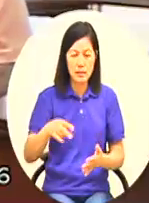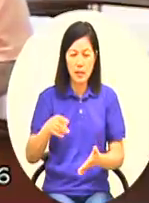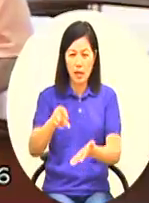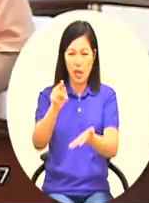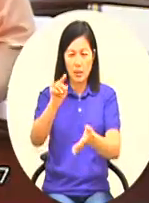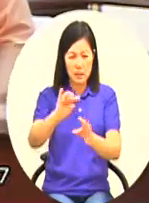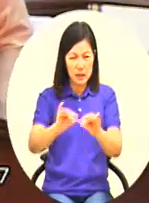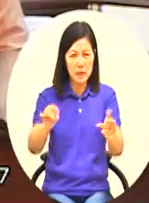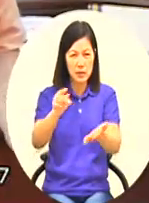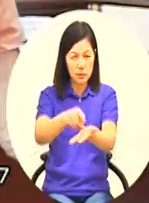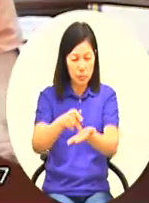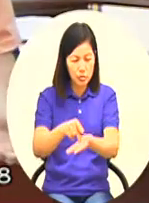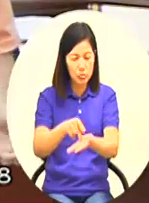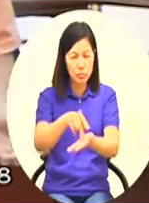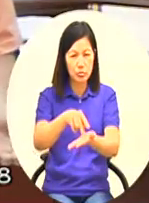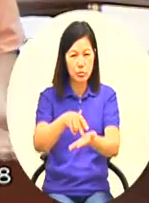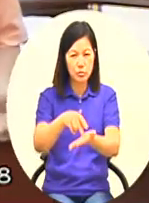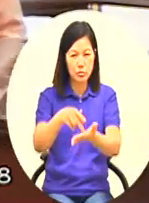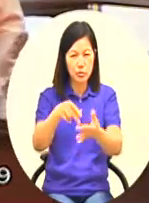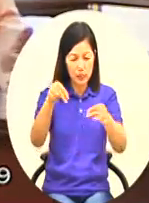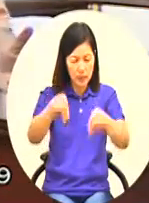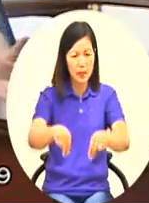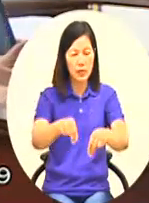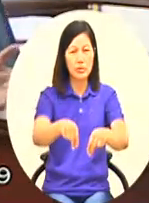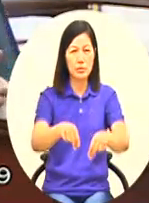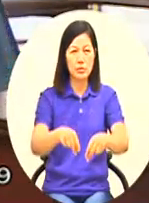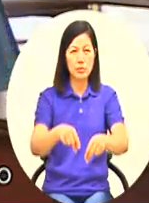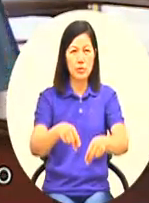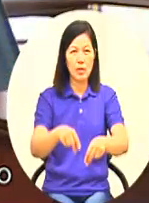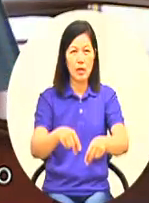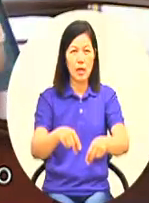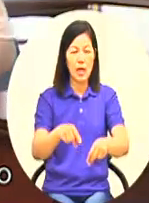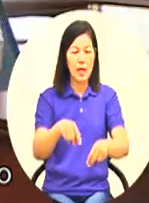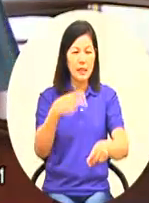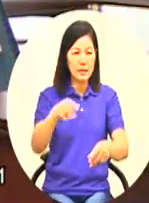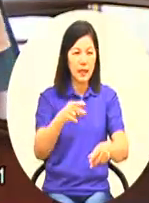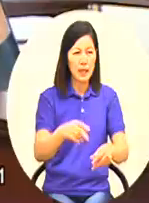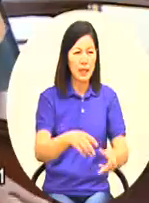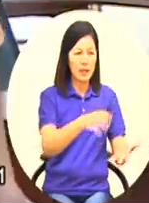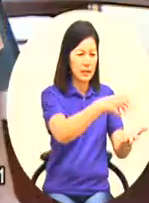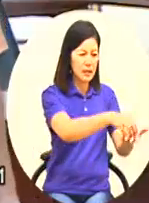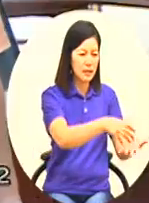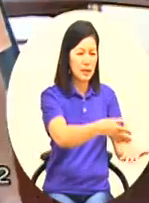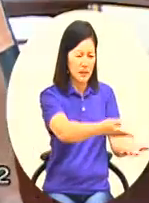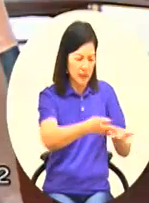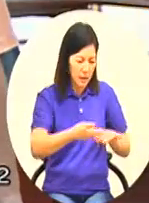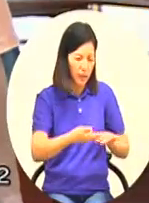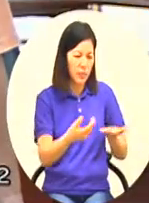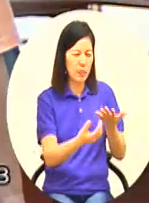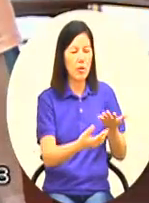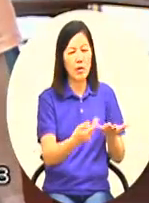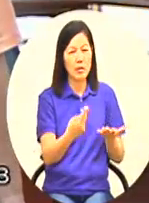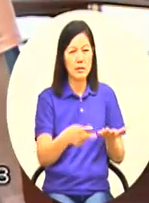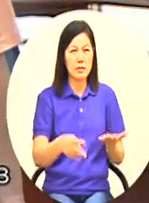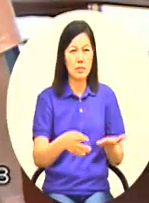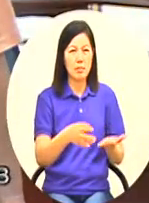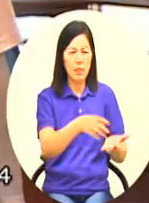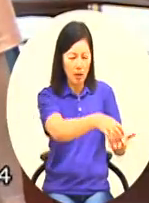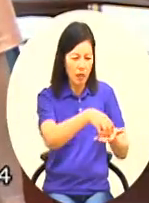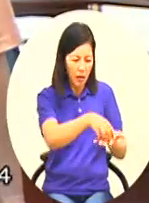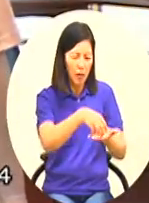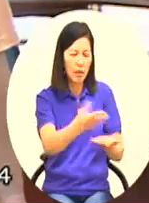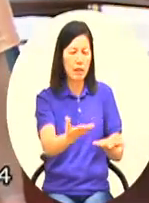对？就是会当来做处理嘛，何必搁叫人把人所有关证有诶无诶，把迄个。成本啥有无摕出来